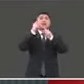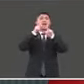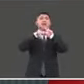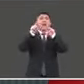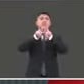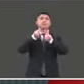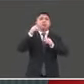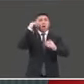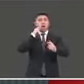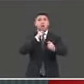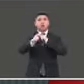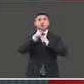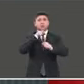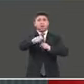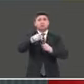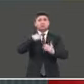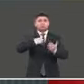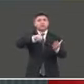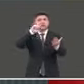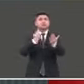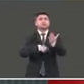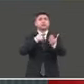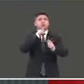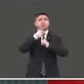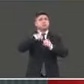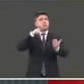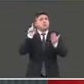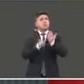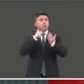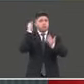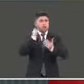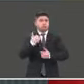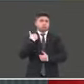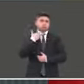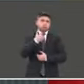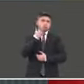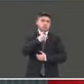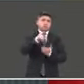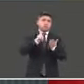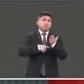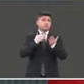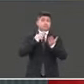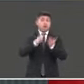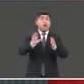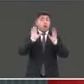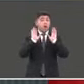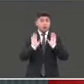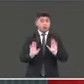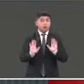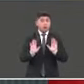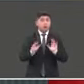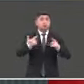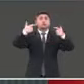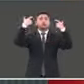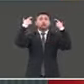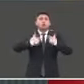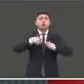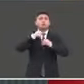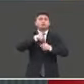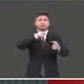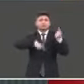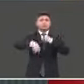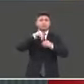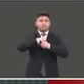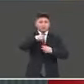Anlaşması na muvafakat veren devletler arasında yer alıyordu ancak yükümlülükler ile